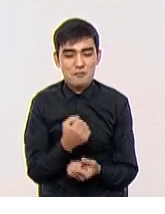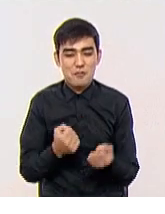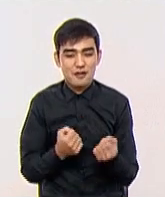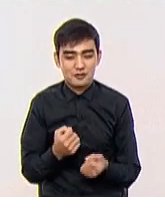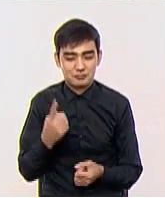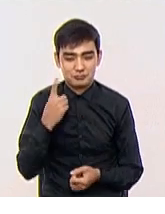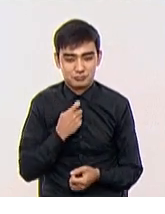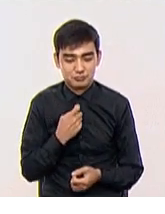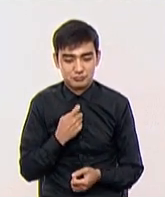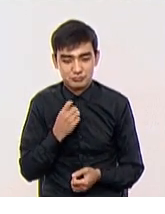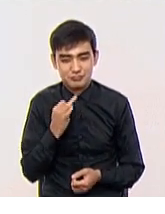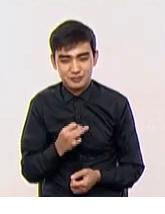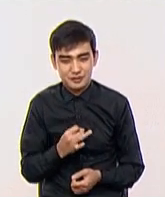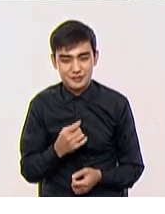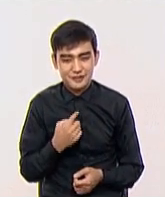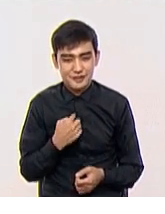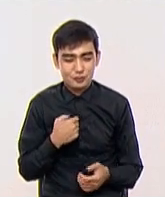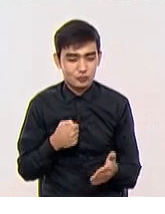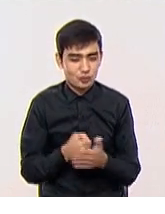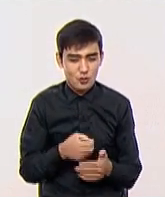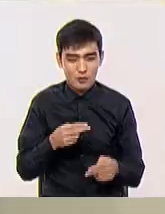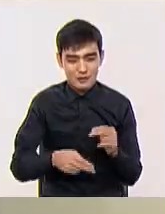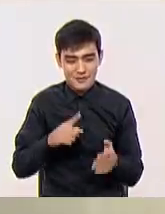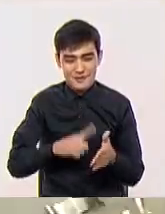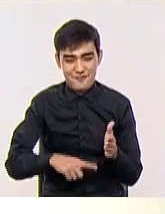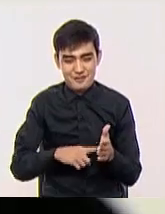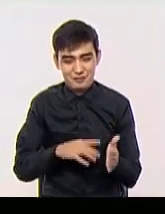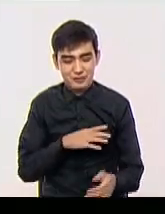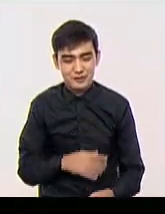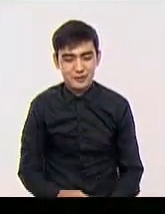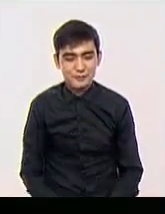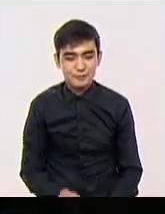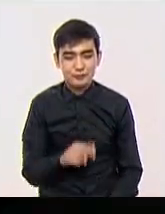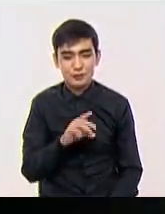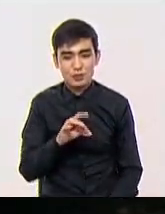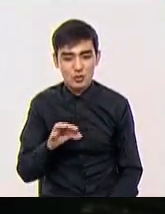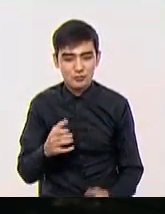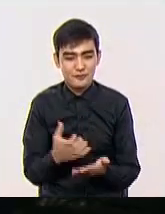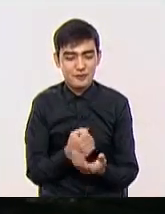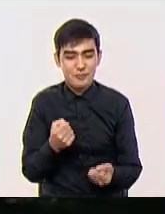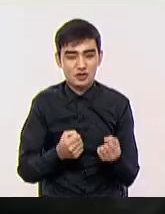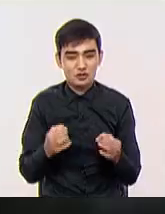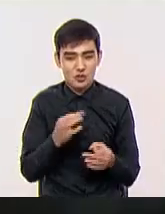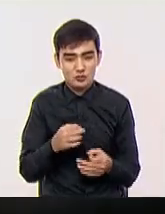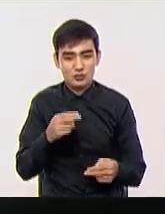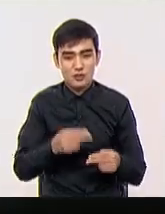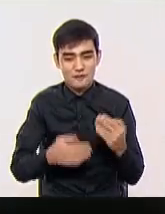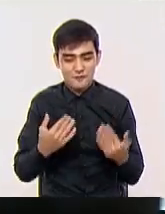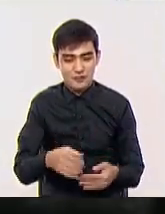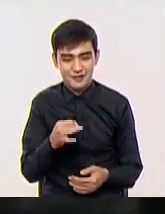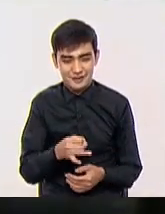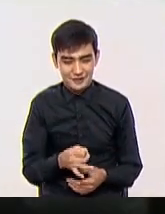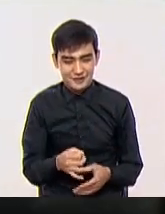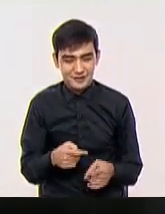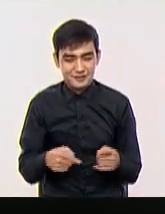автомобиль. До конца не верил. Грандиозная промо «Прими вызов, выиграй автомобиль» завершилась. В